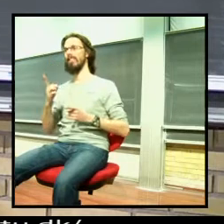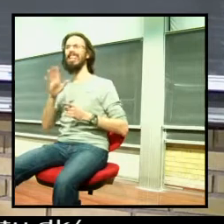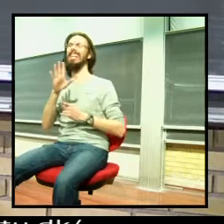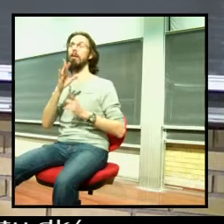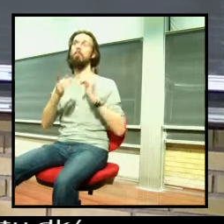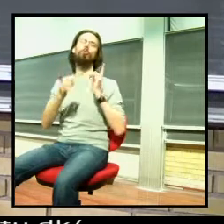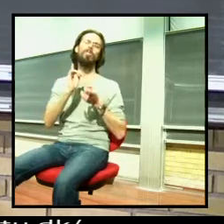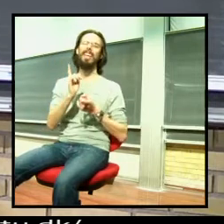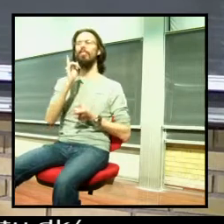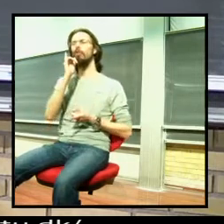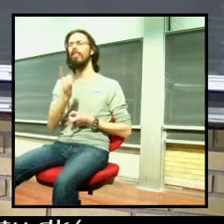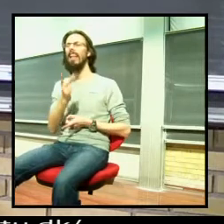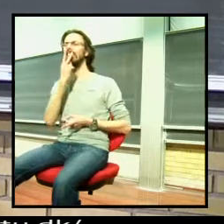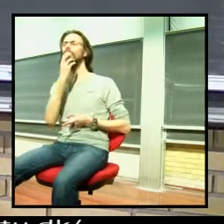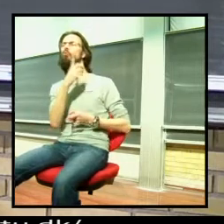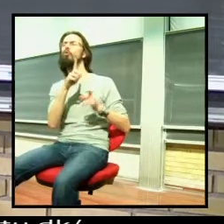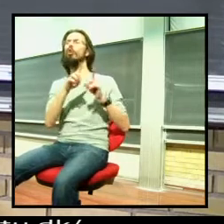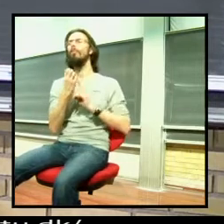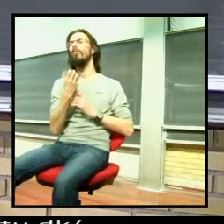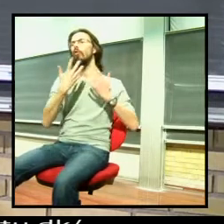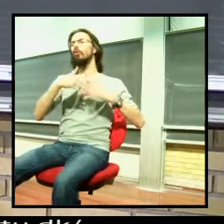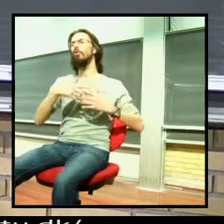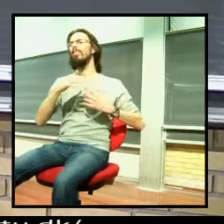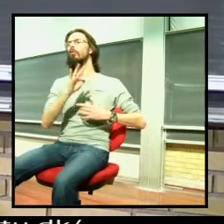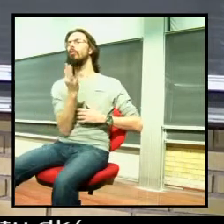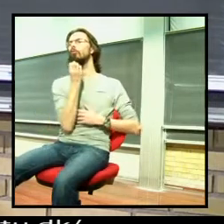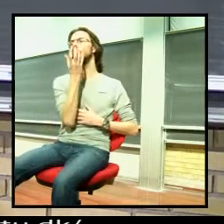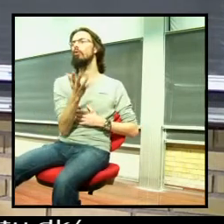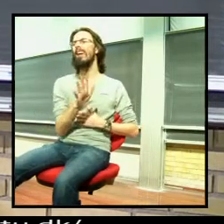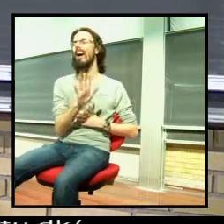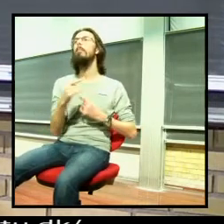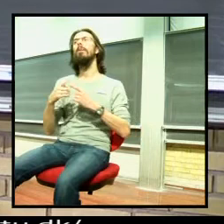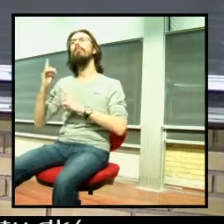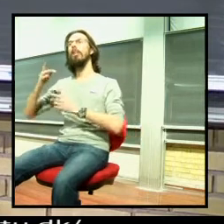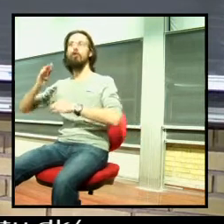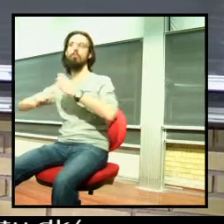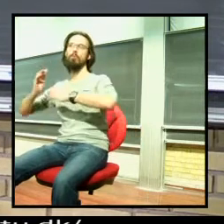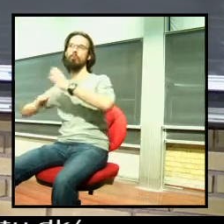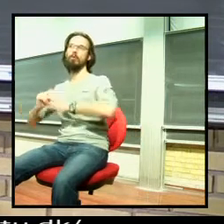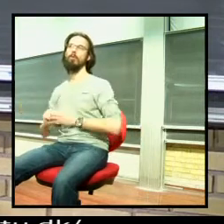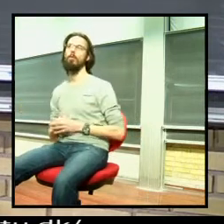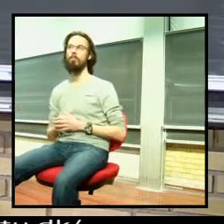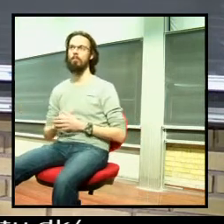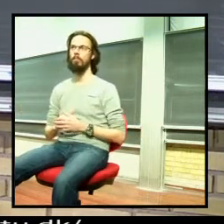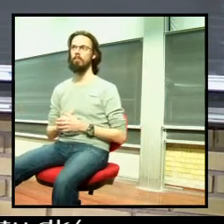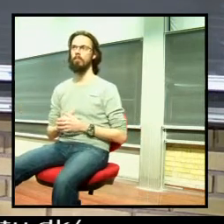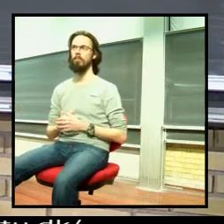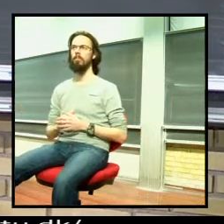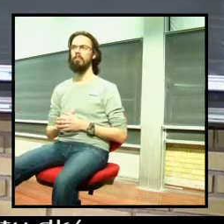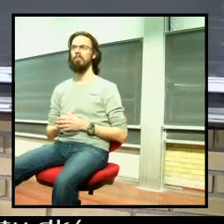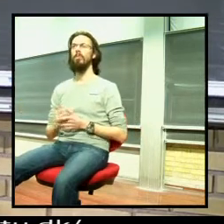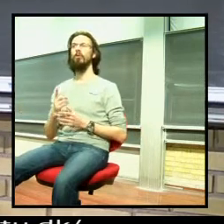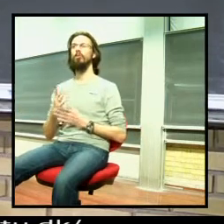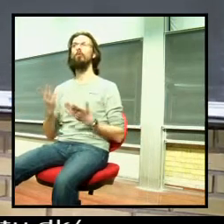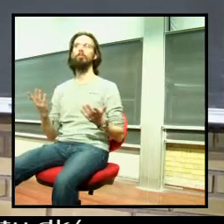lige præcis ser ud som funktionsudtryk, men hvordan de er bygget op. Og ja, det vil I se. Så lad os prøve